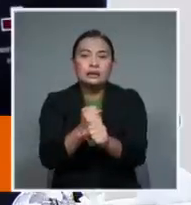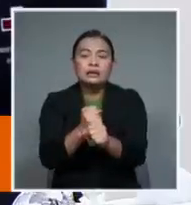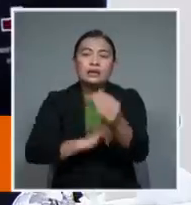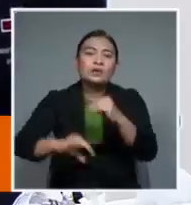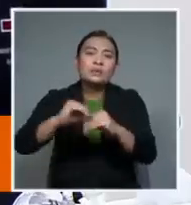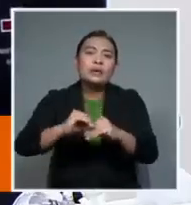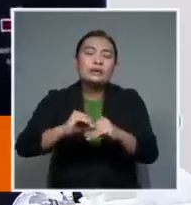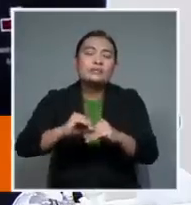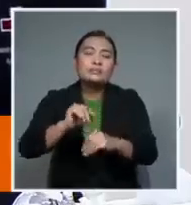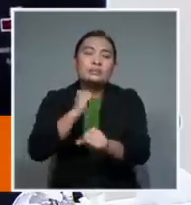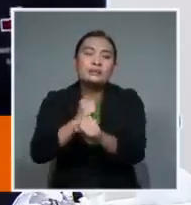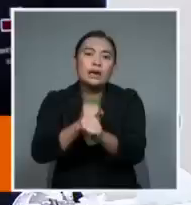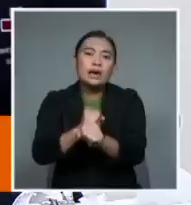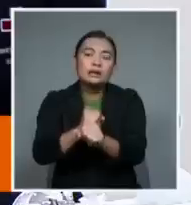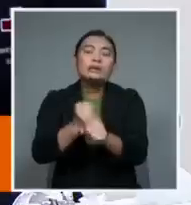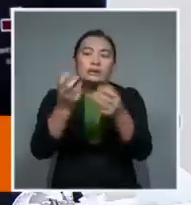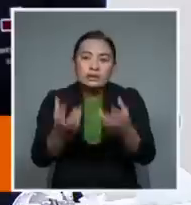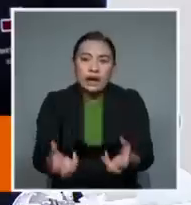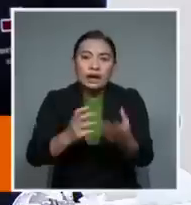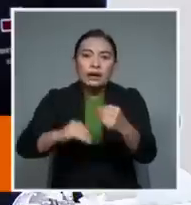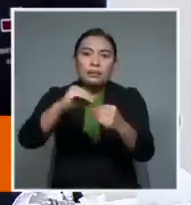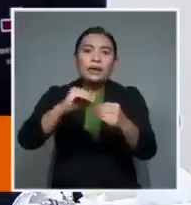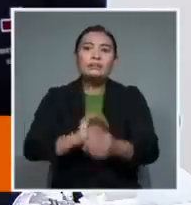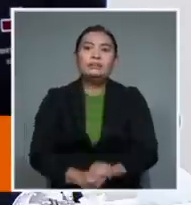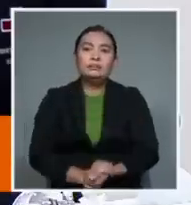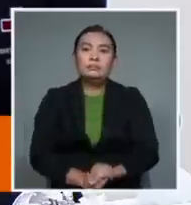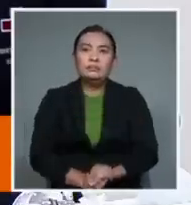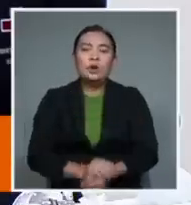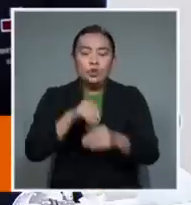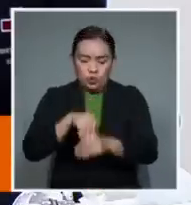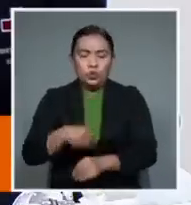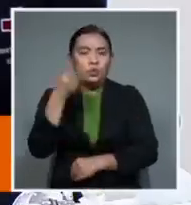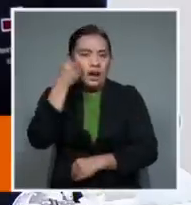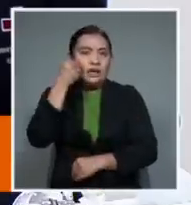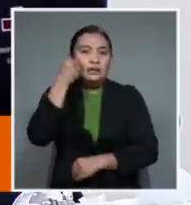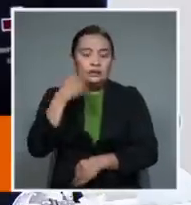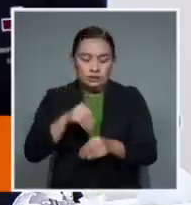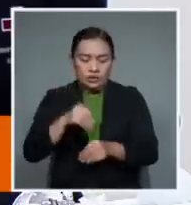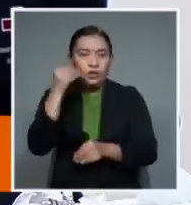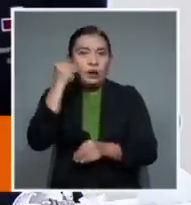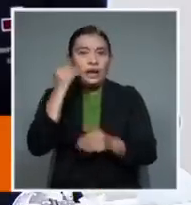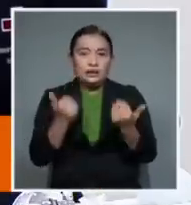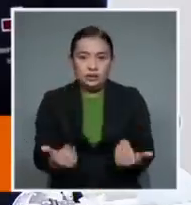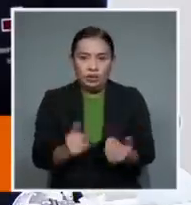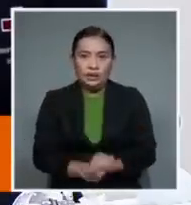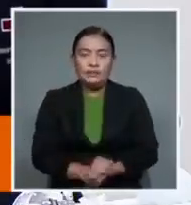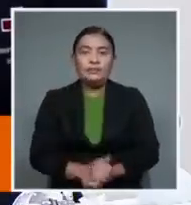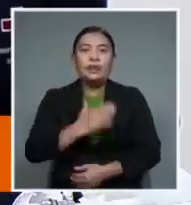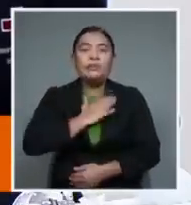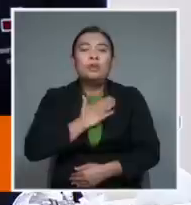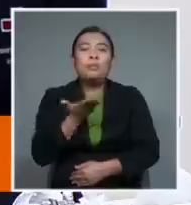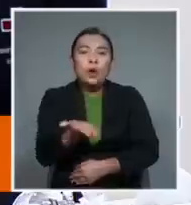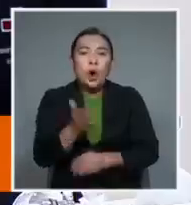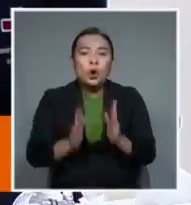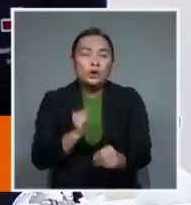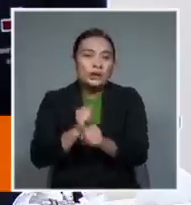ลดภาระให้กับต้องเห็นใจฮะก็กักตัวอยู่ที่บ้านช่วงนี้และผมอยากจะขอร้องให้สื่อม